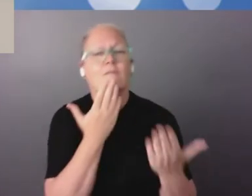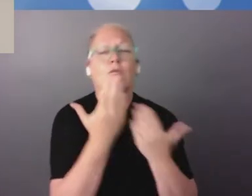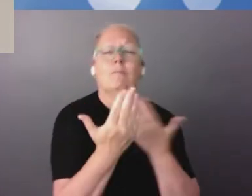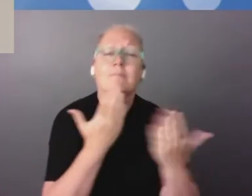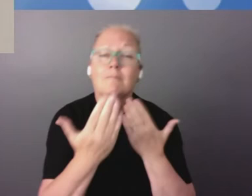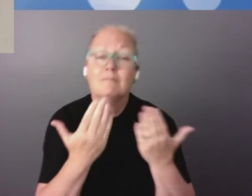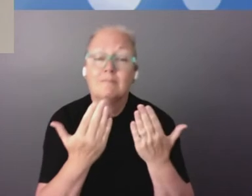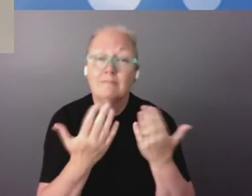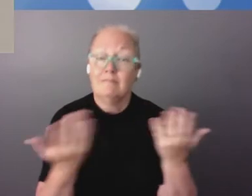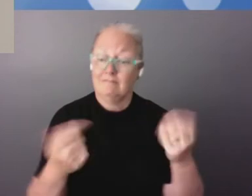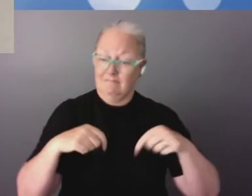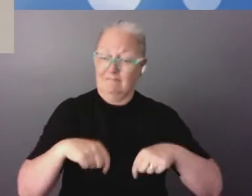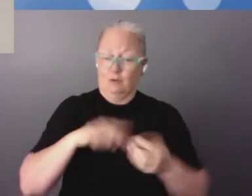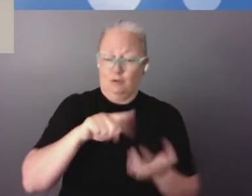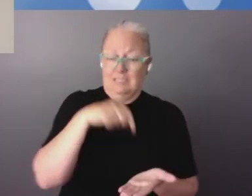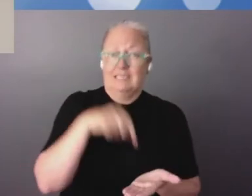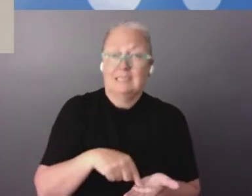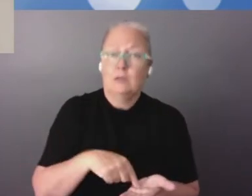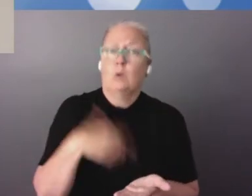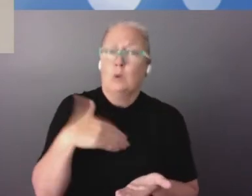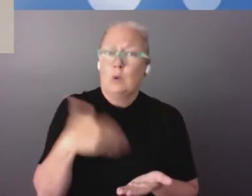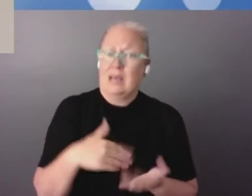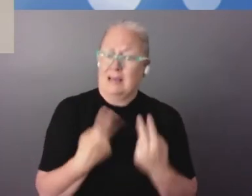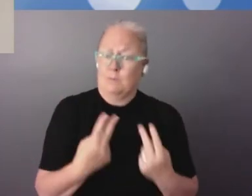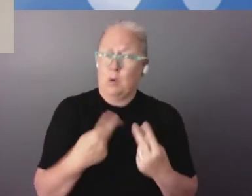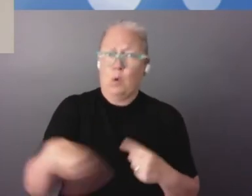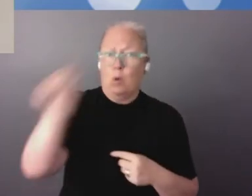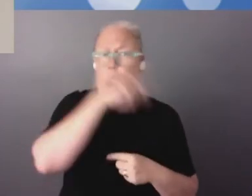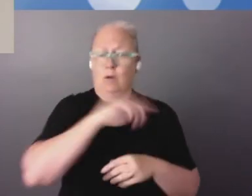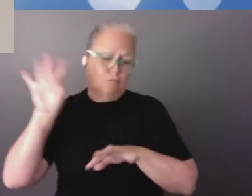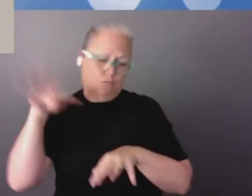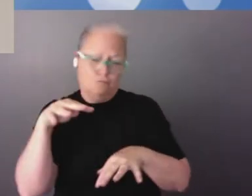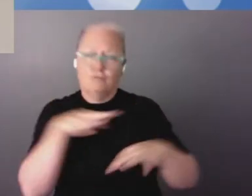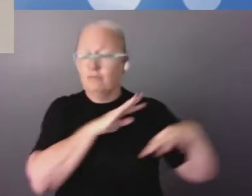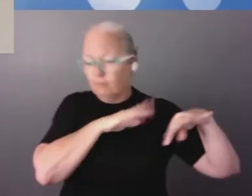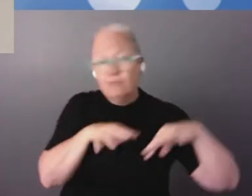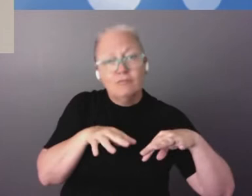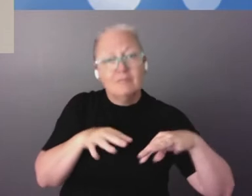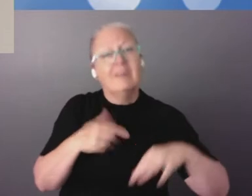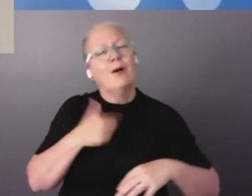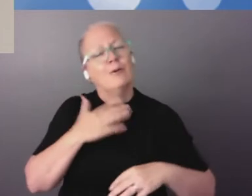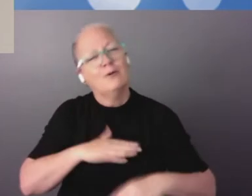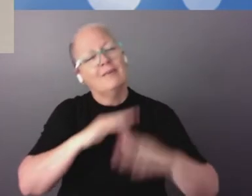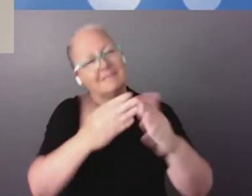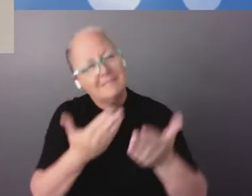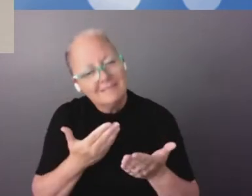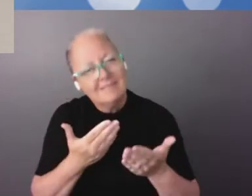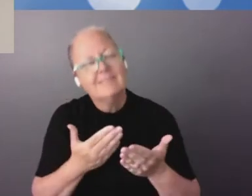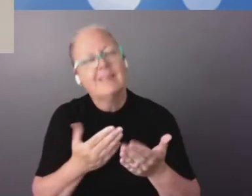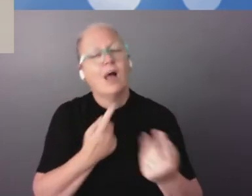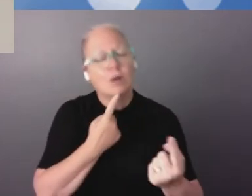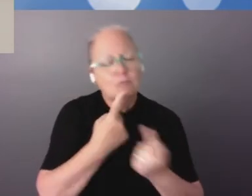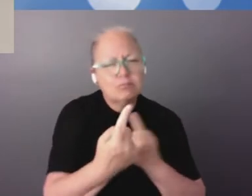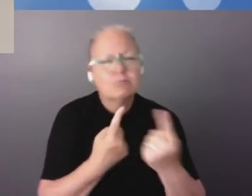فكرة كم مهم هذا المكان الذي أصبحت فيه كاتوفيتسا منطقة مهمة في خارطة